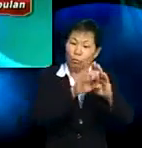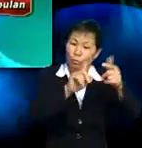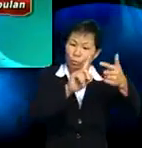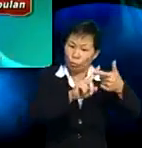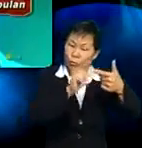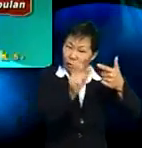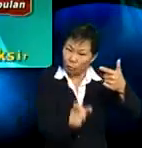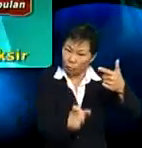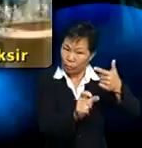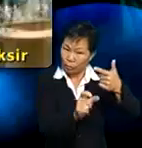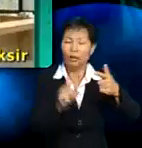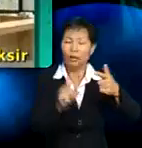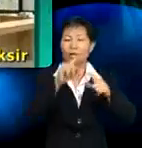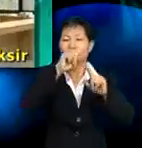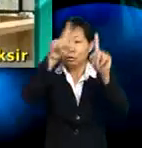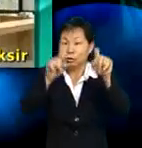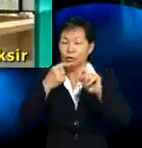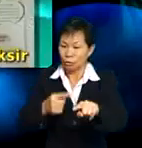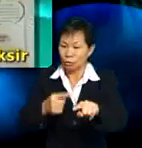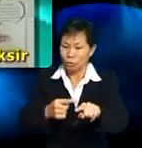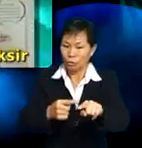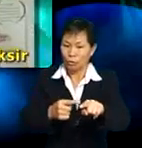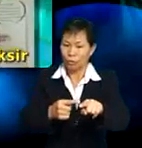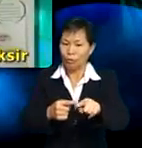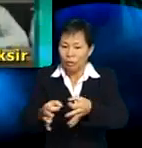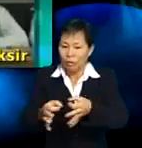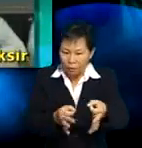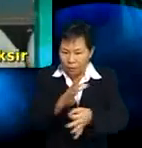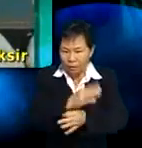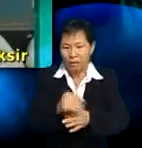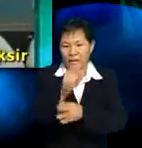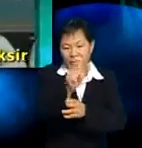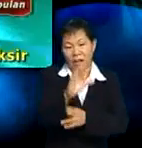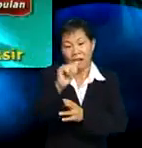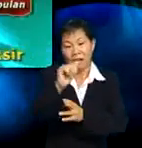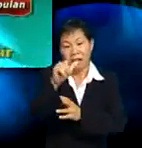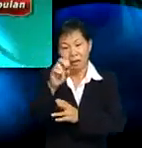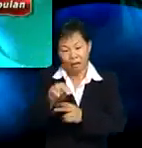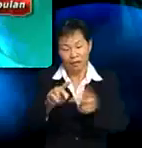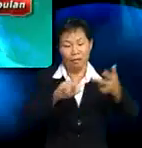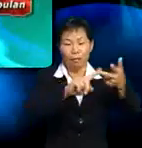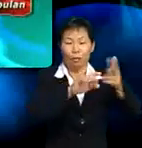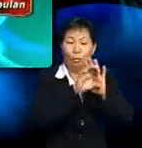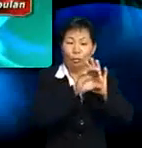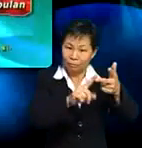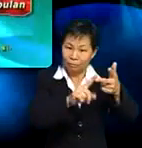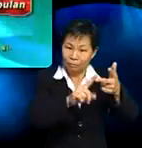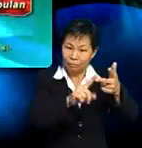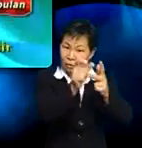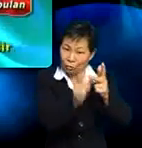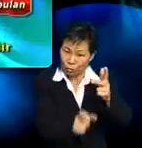individu soal jawab pencak Sir dan calon model tiga